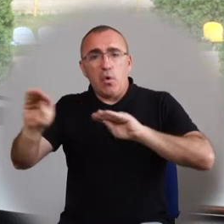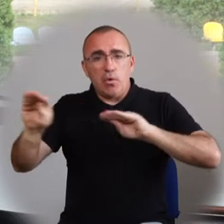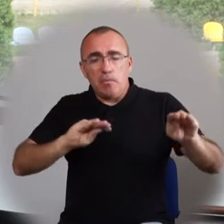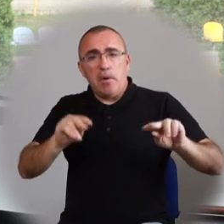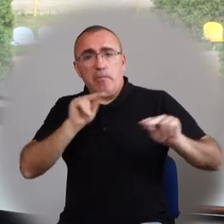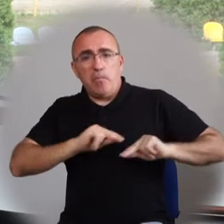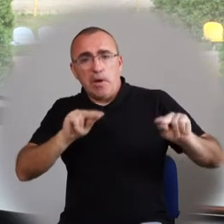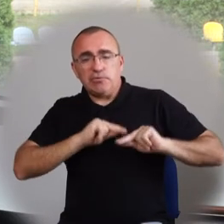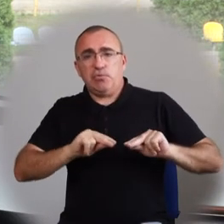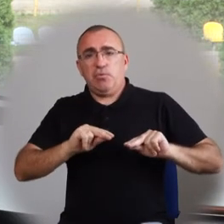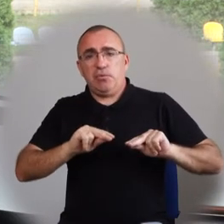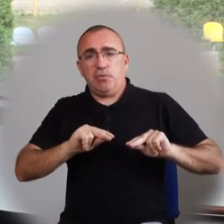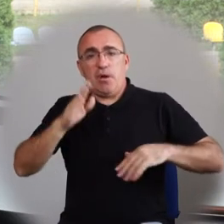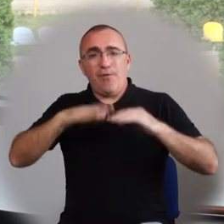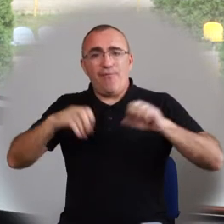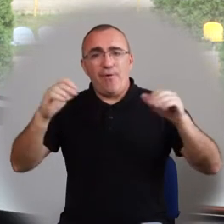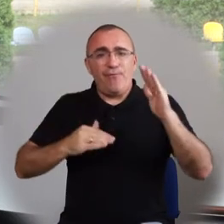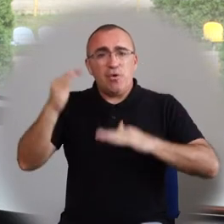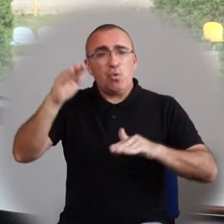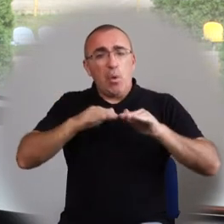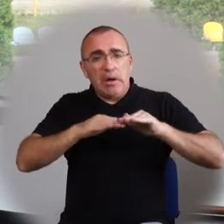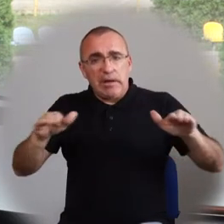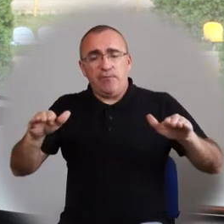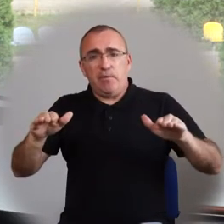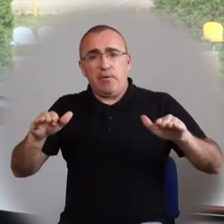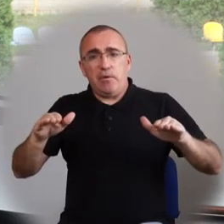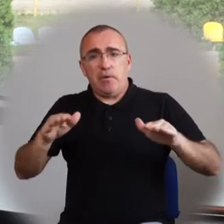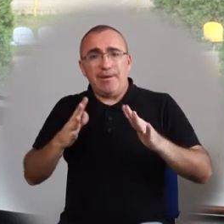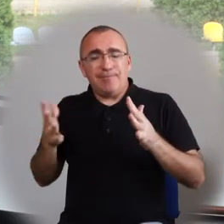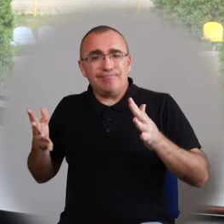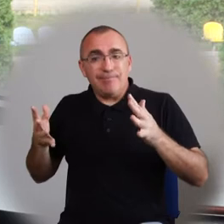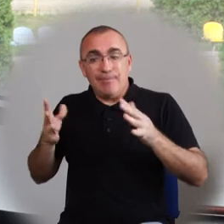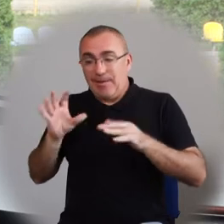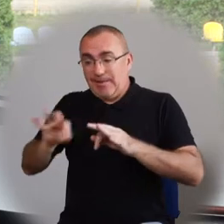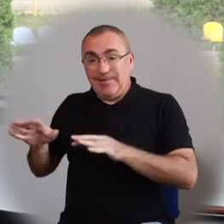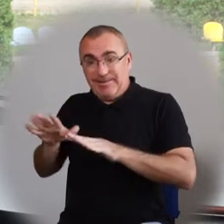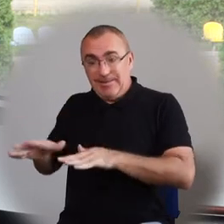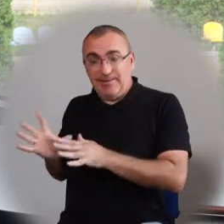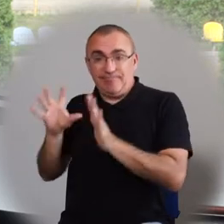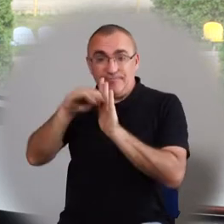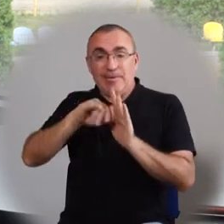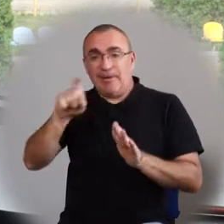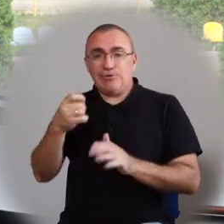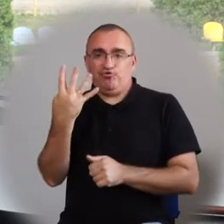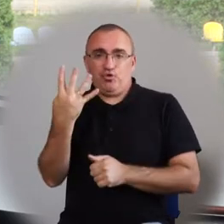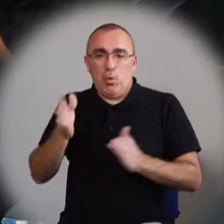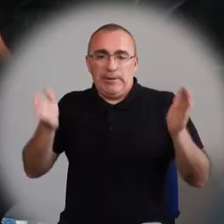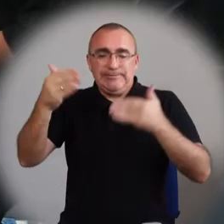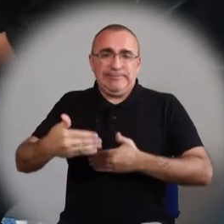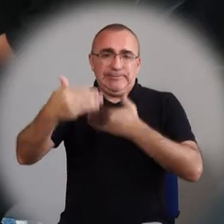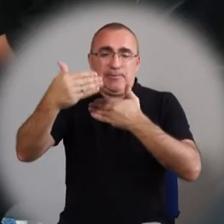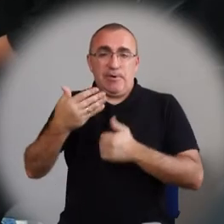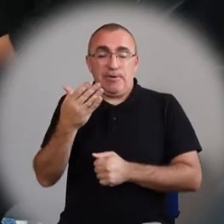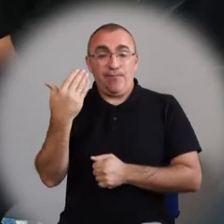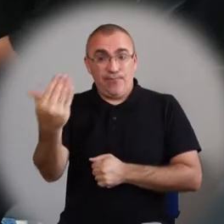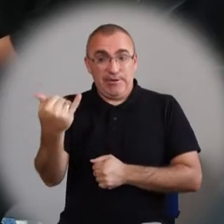він розміщений і працює. І фахівці високого рівня, які інтегрують цих дітей, виводячи з 4 стін.